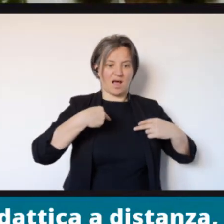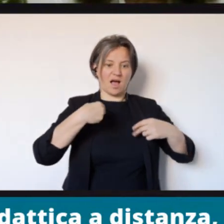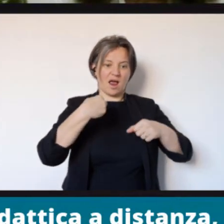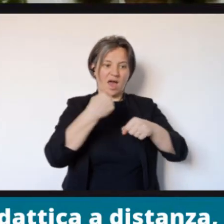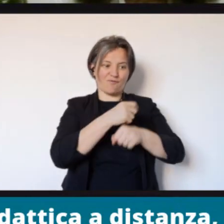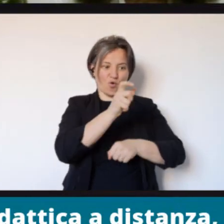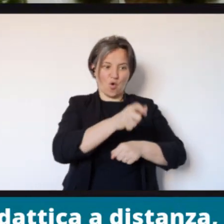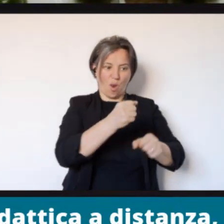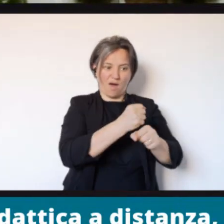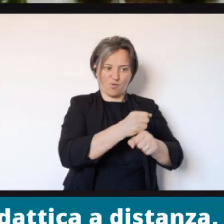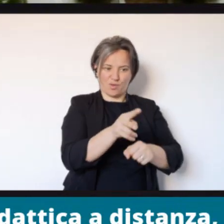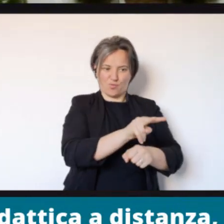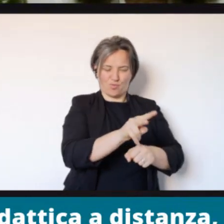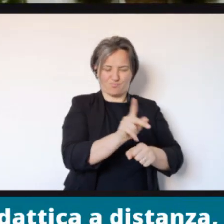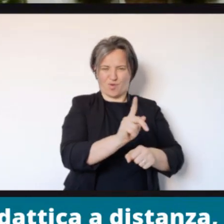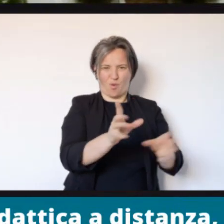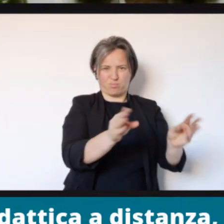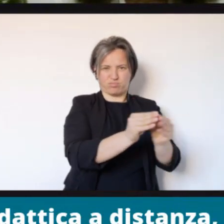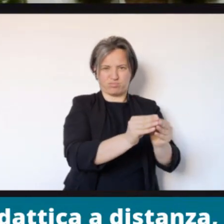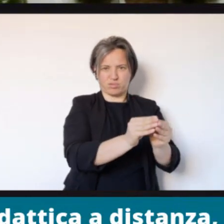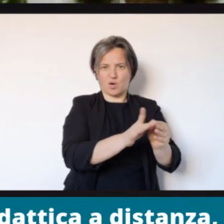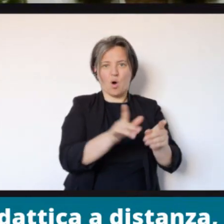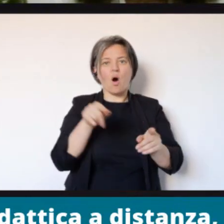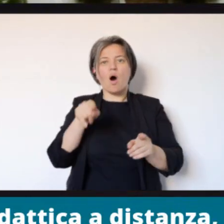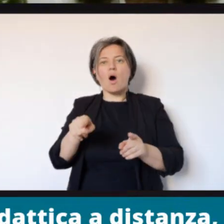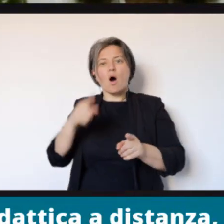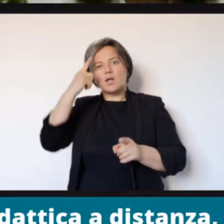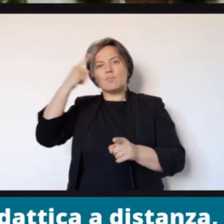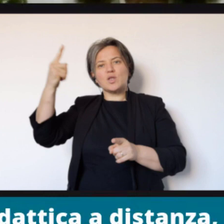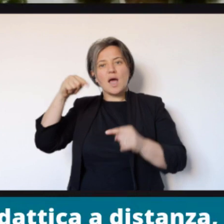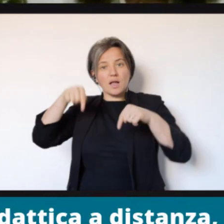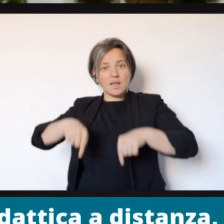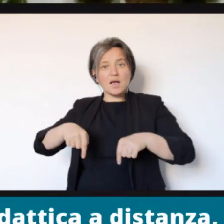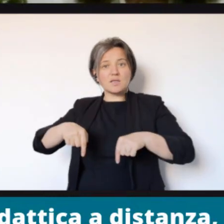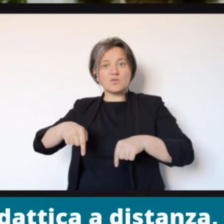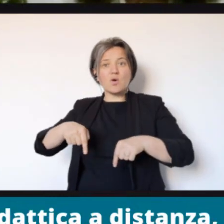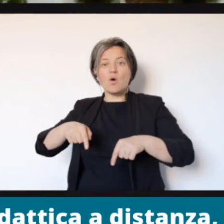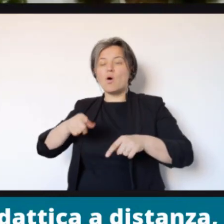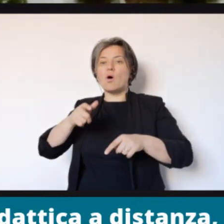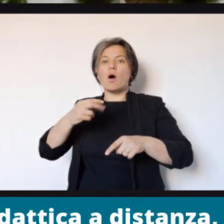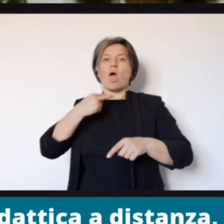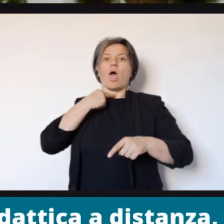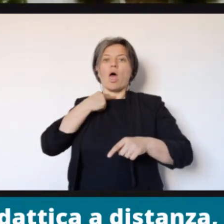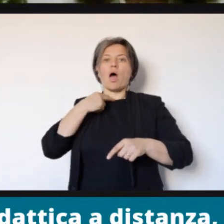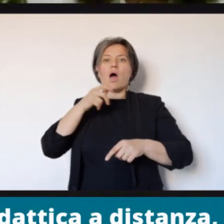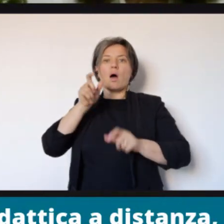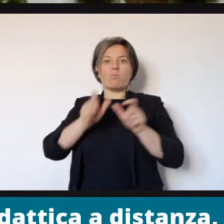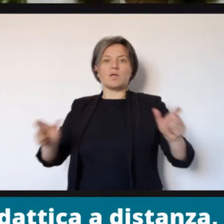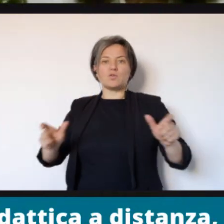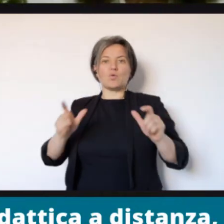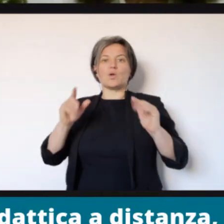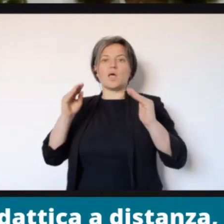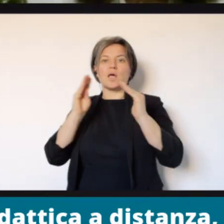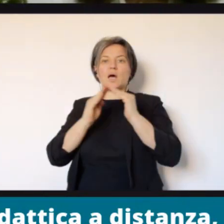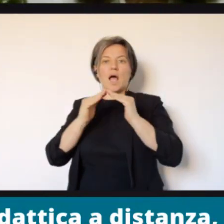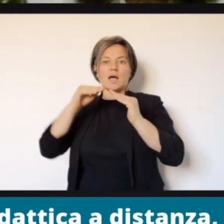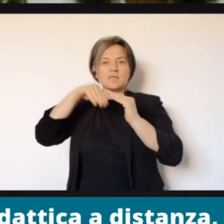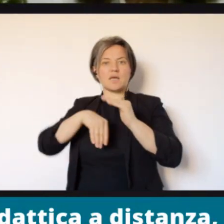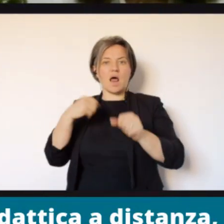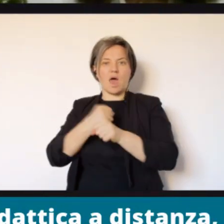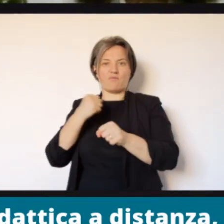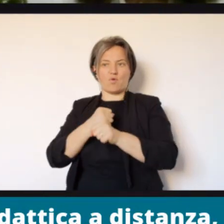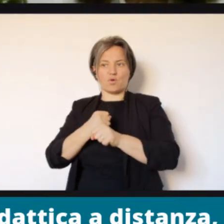delle persone, ma per far lavorare le persone da casa e basta. E quindi in questo modo che è